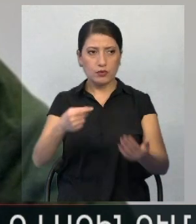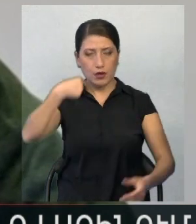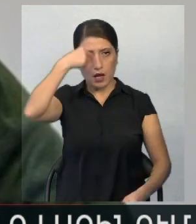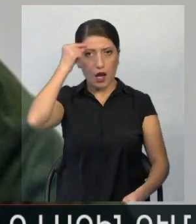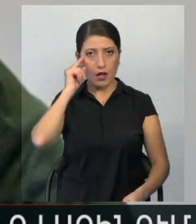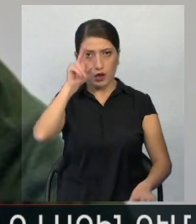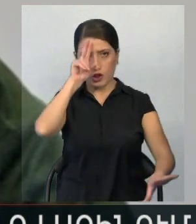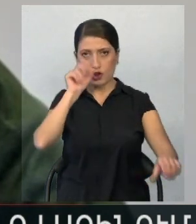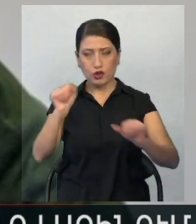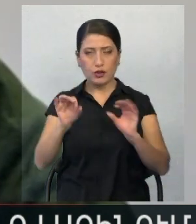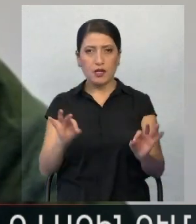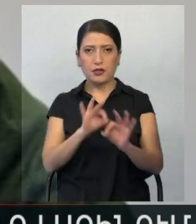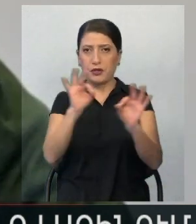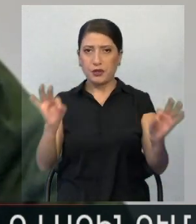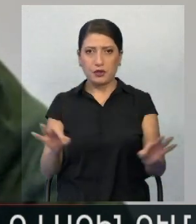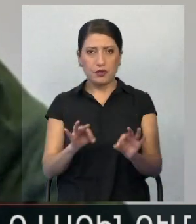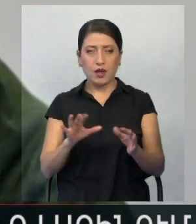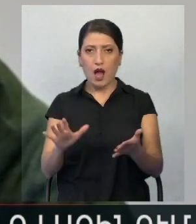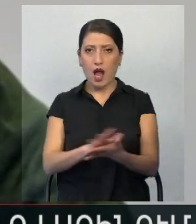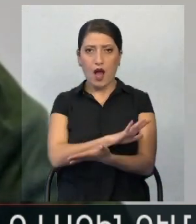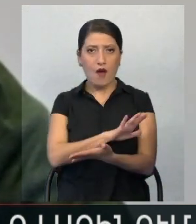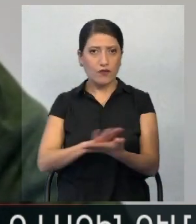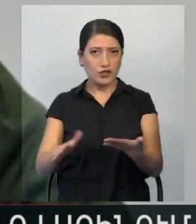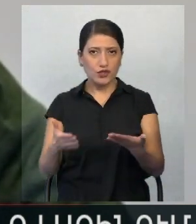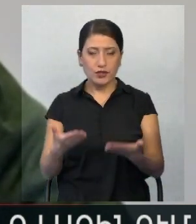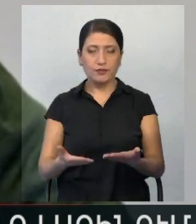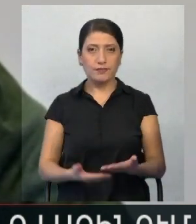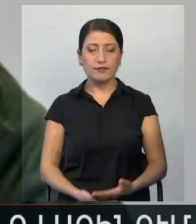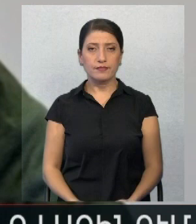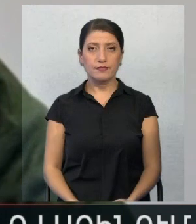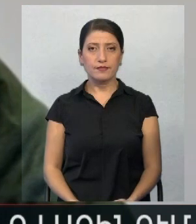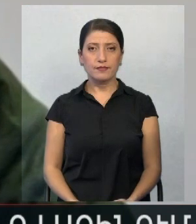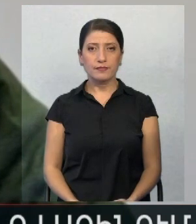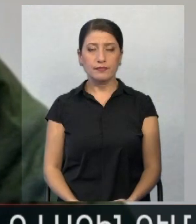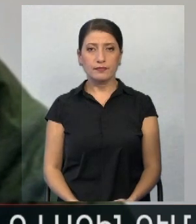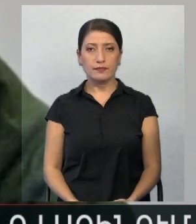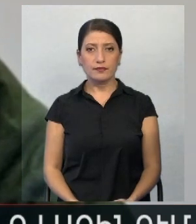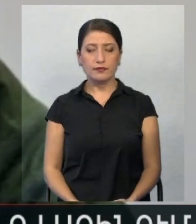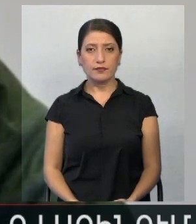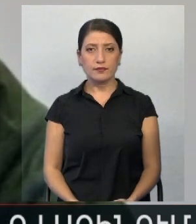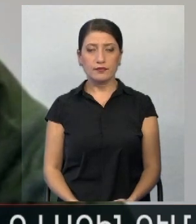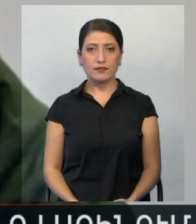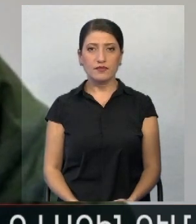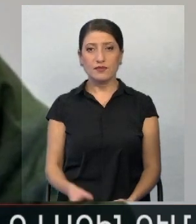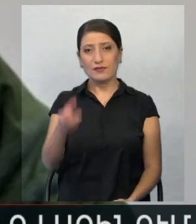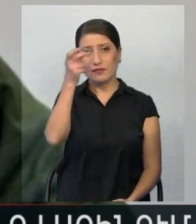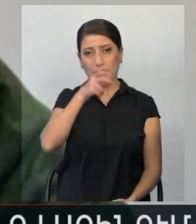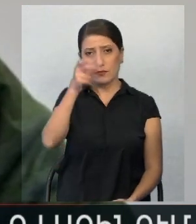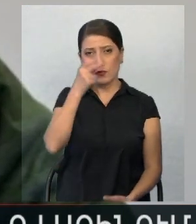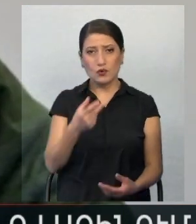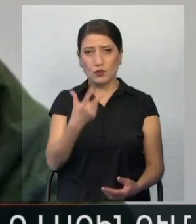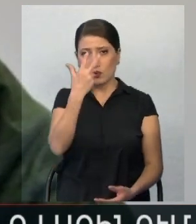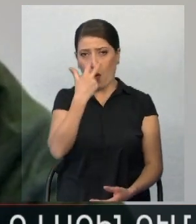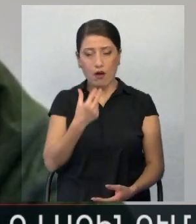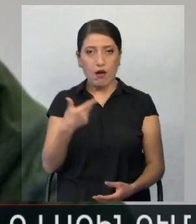Ադրբեջանի իշխանությունները երբեք անվճար, բարի բուն իմաստով անվճար, և հենց այնպես